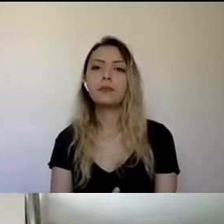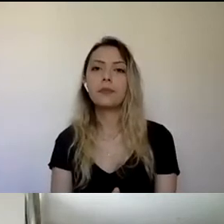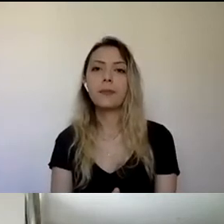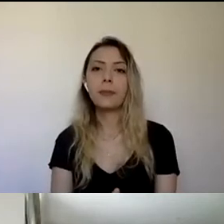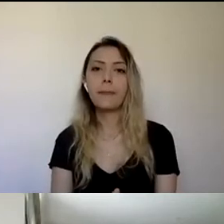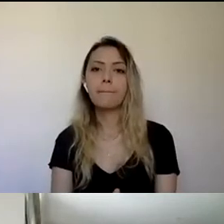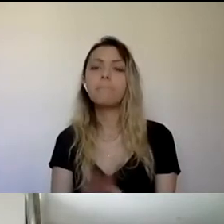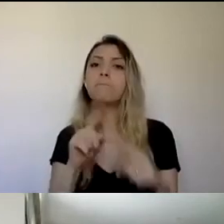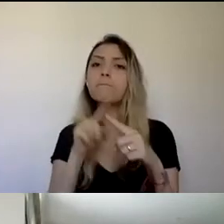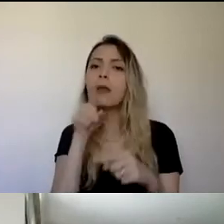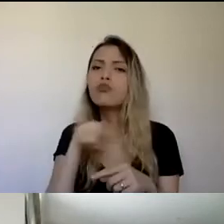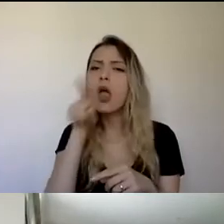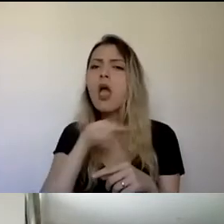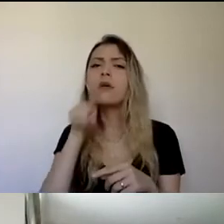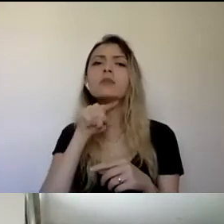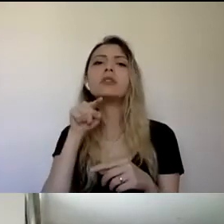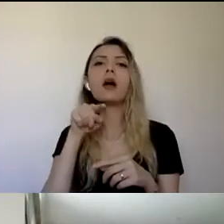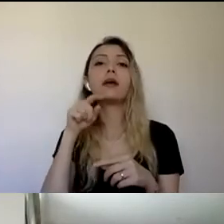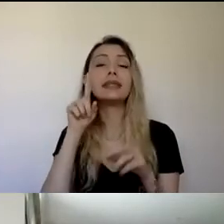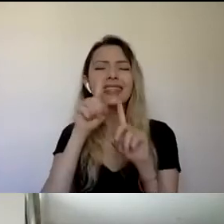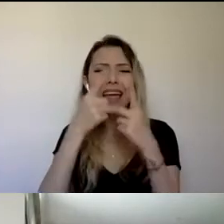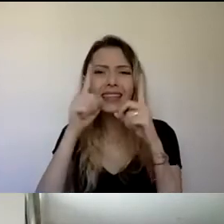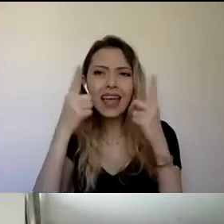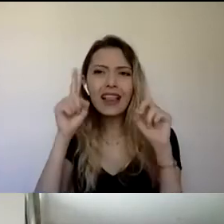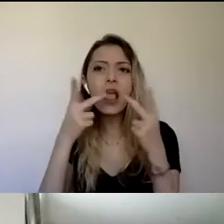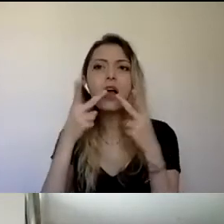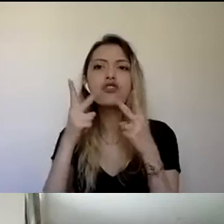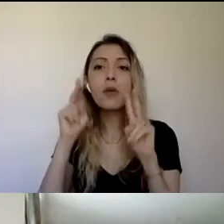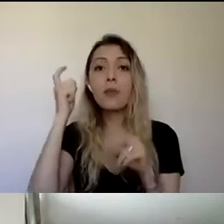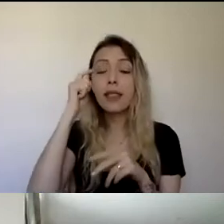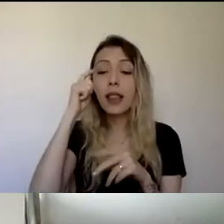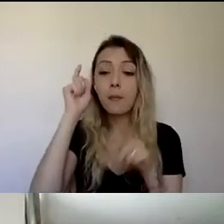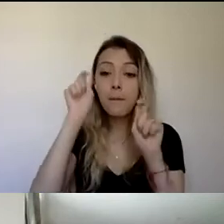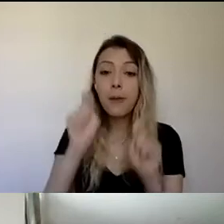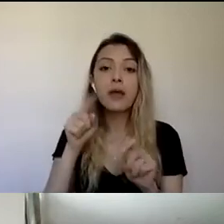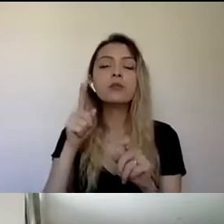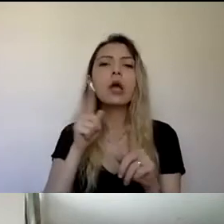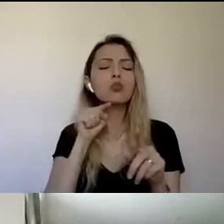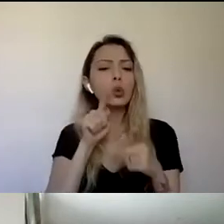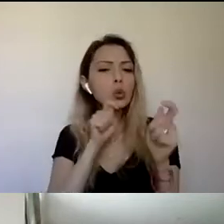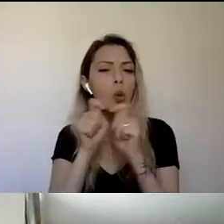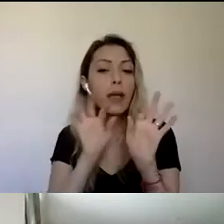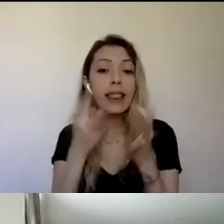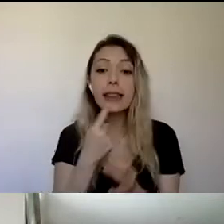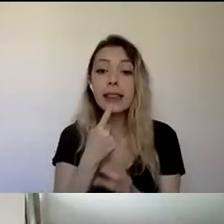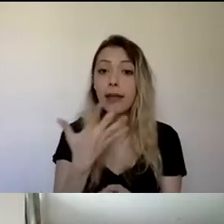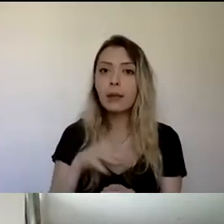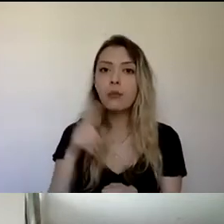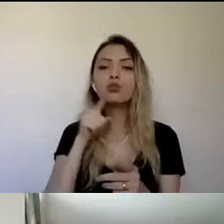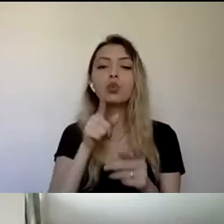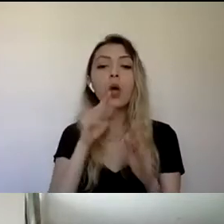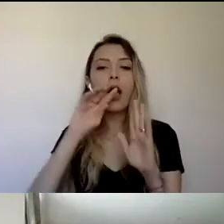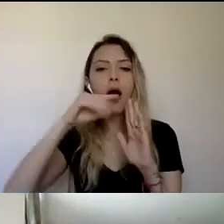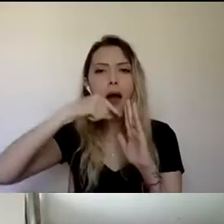hepsini tanımlarsınız. Aslında sözleşme bunun için ne demek istemiş? Bunun altında neler var?